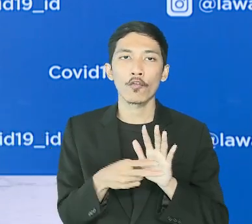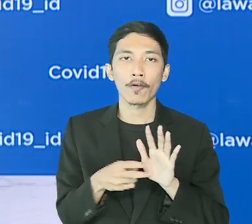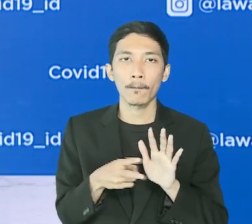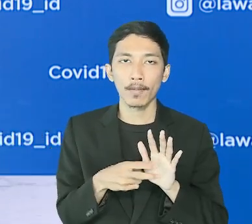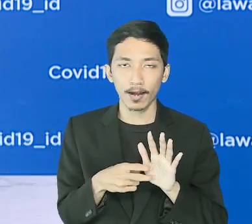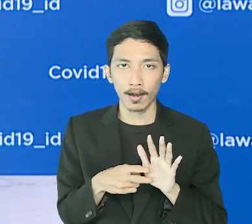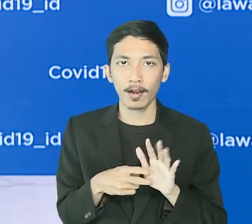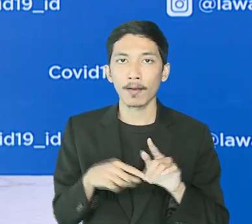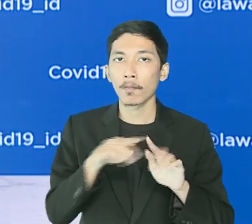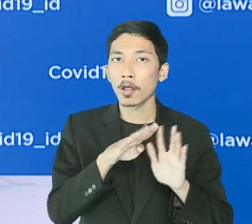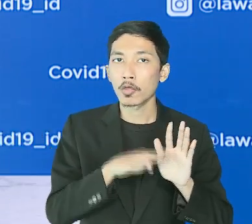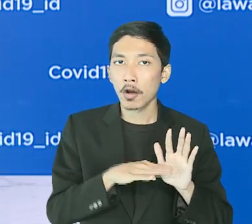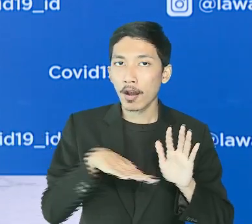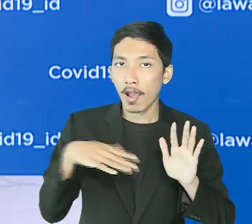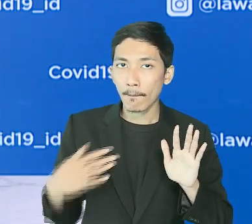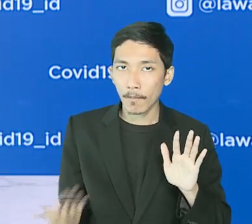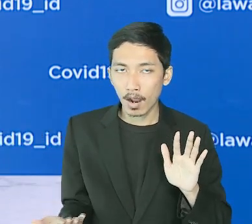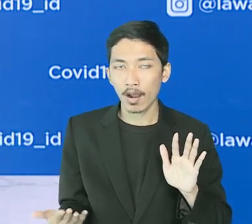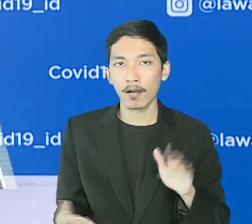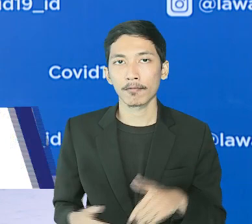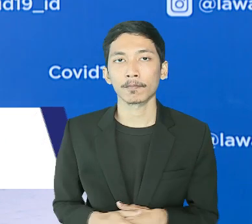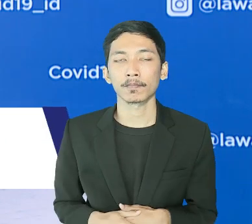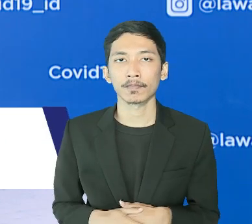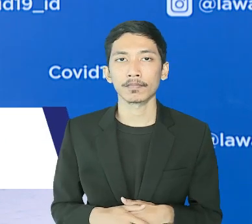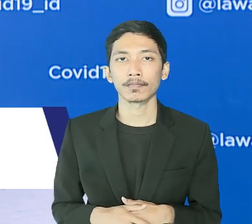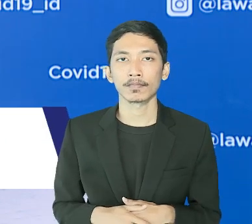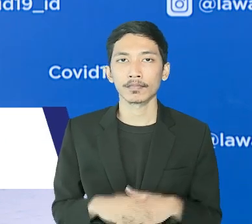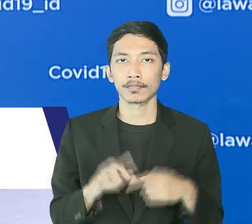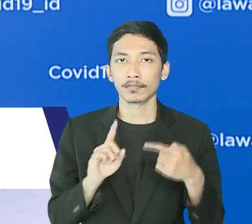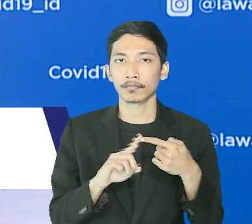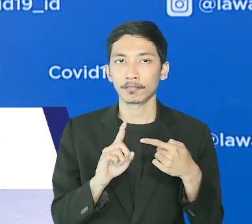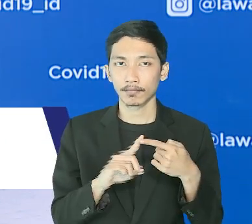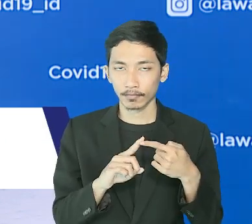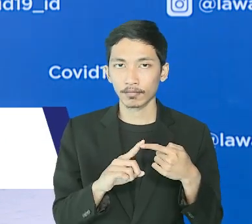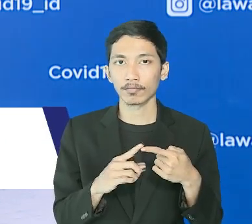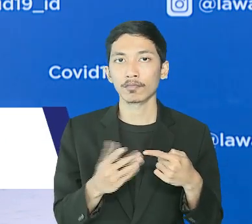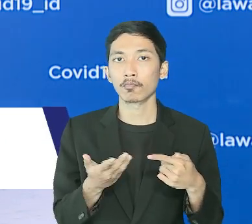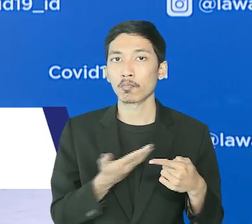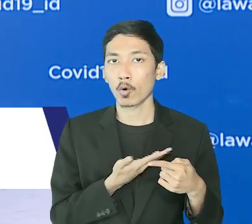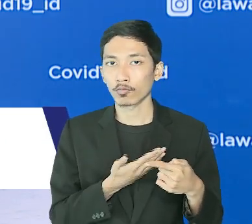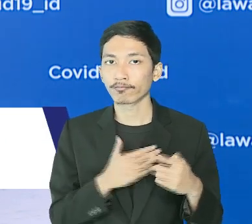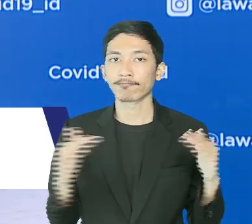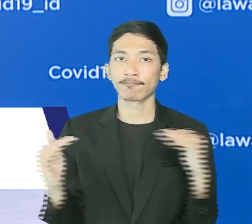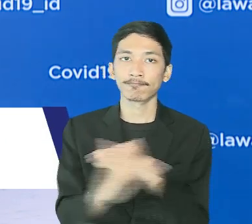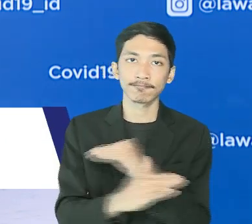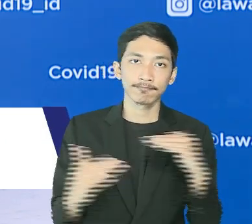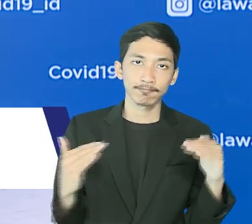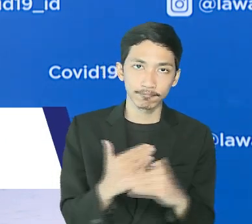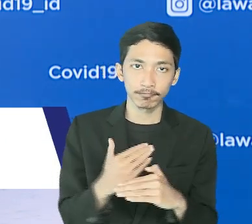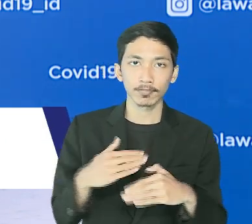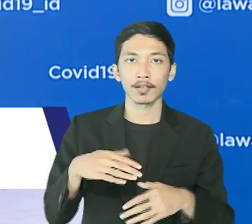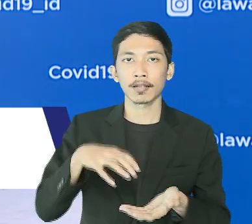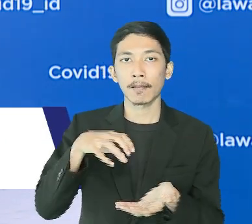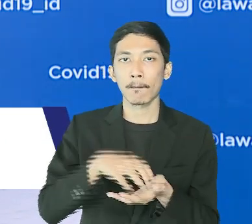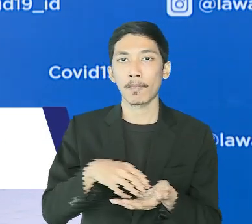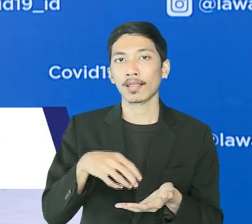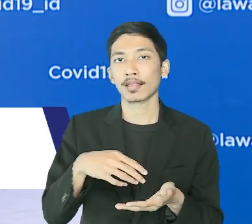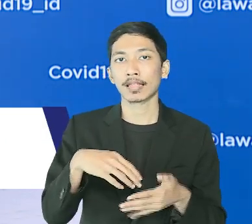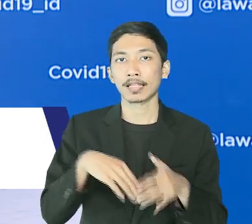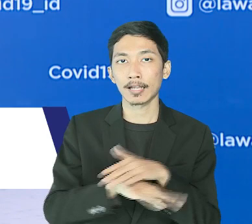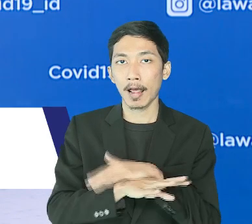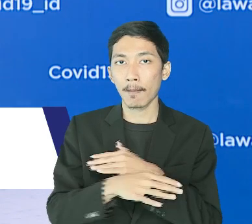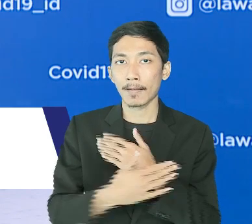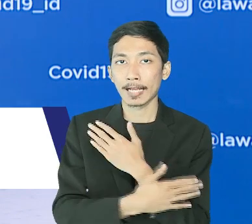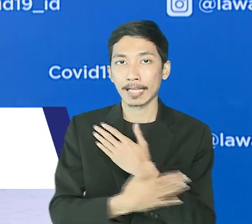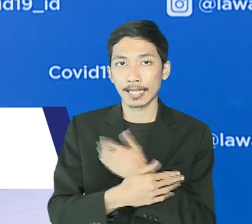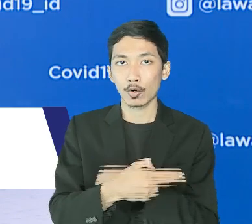ketentuan sebagai berikut. Untuk persyaratan pelaku perjalanan dalam negeri, yaitu PPDN, mengikuti